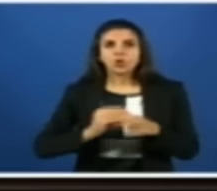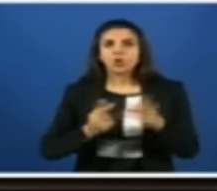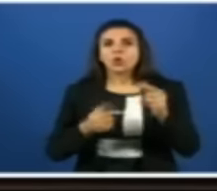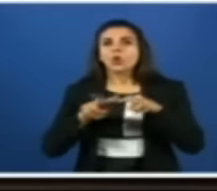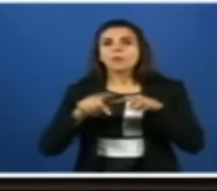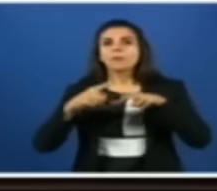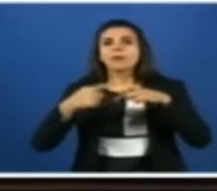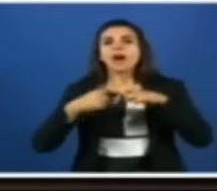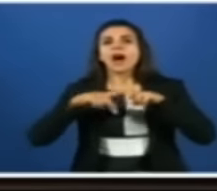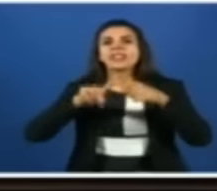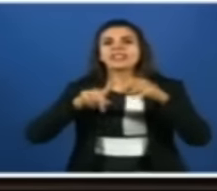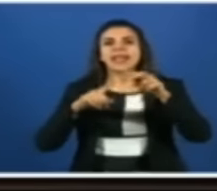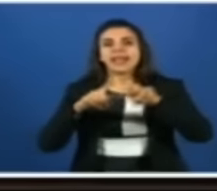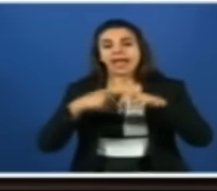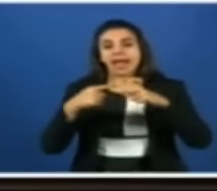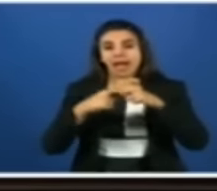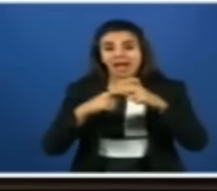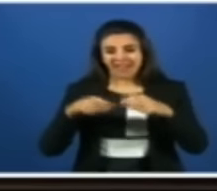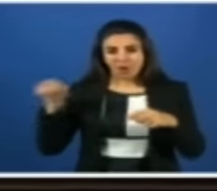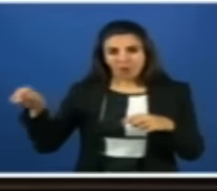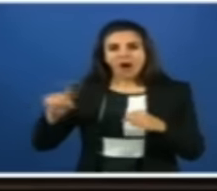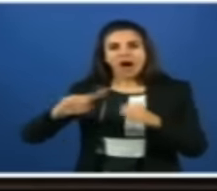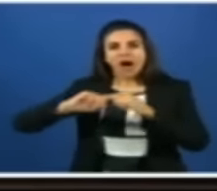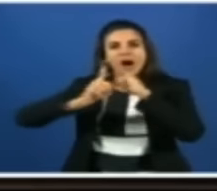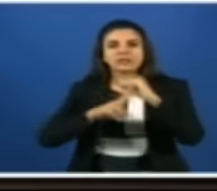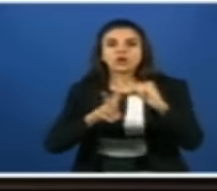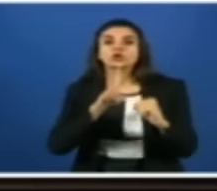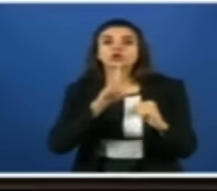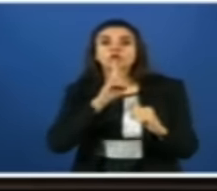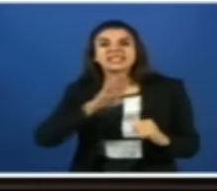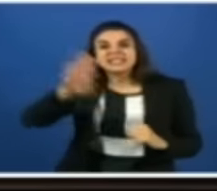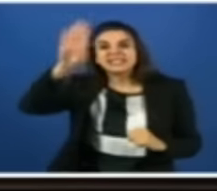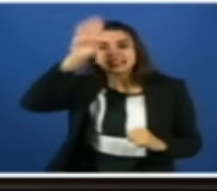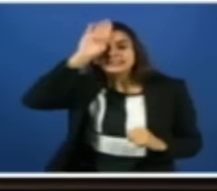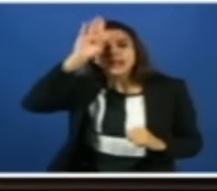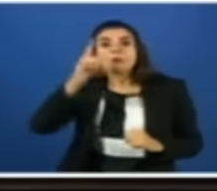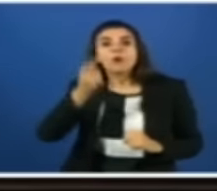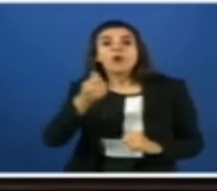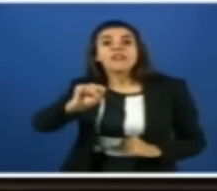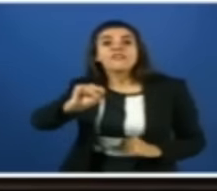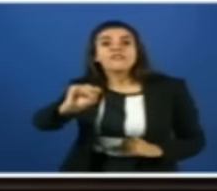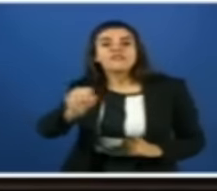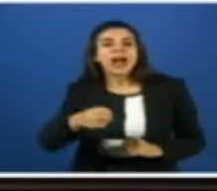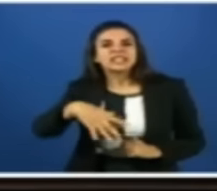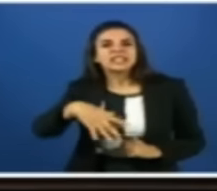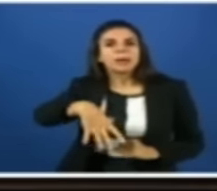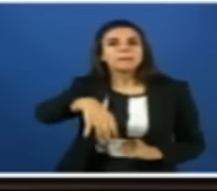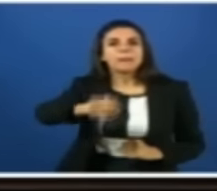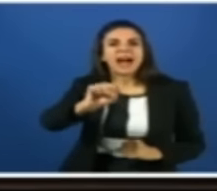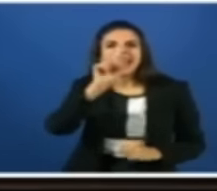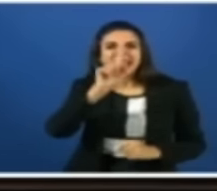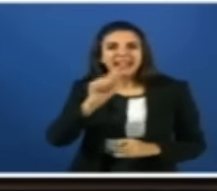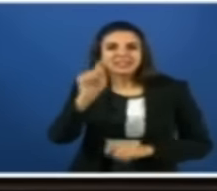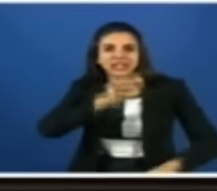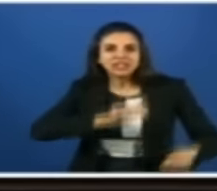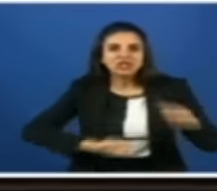Ümraniye'de hafta sonu İstanbul Finans Merkezi'nin temelini